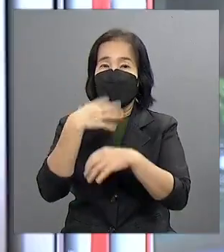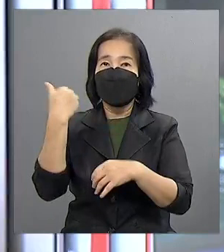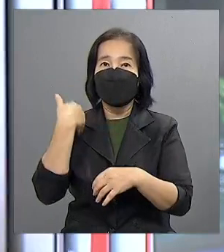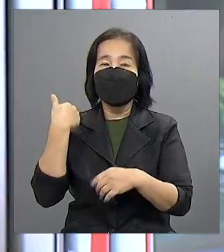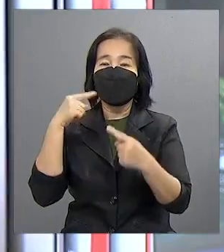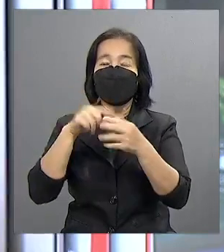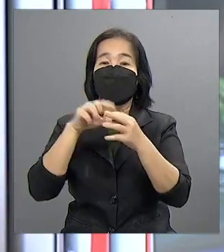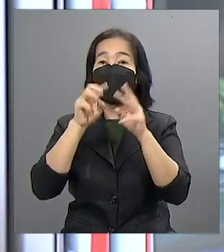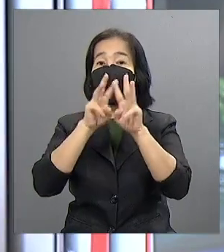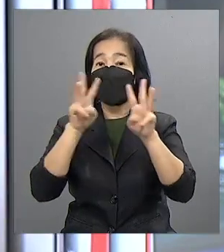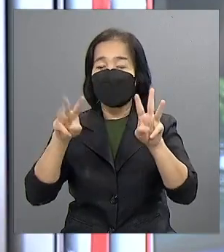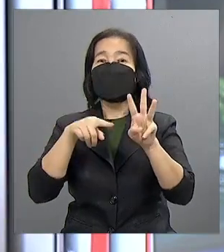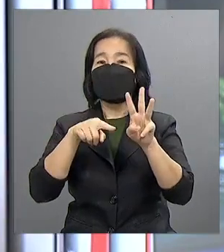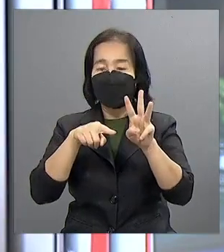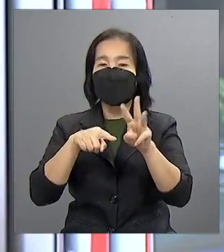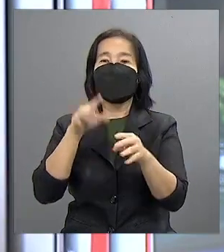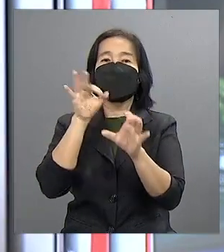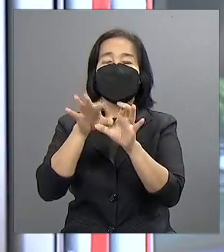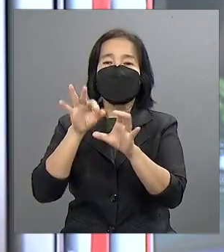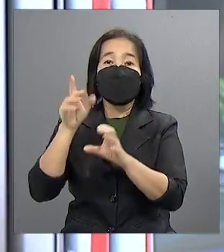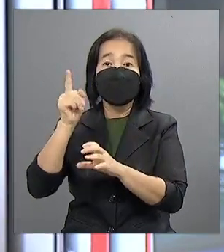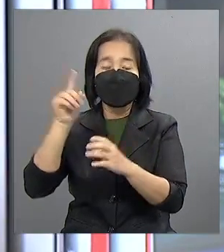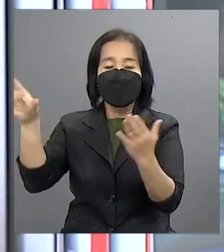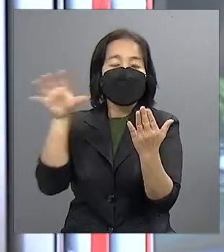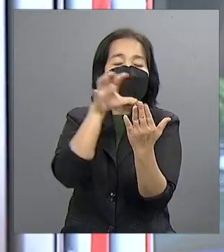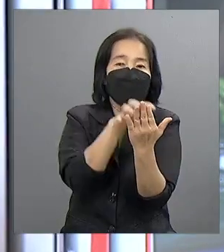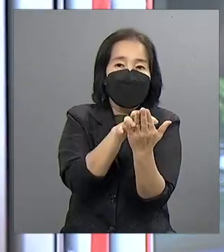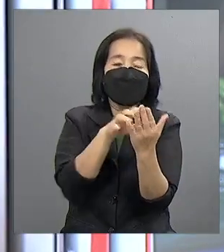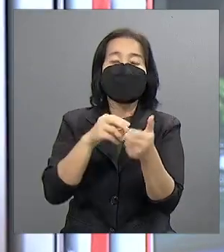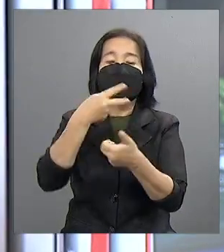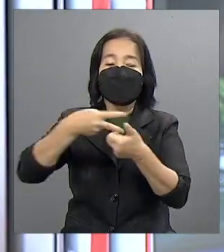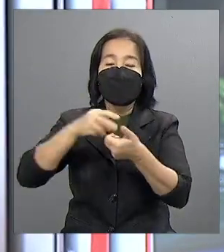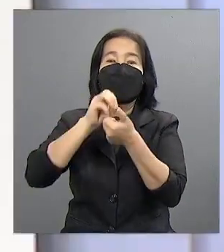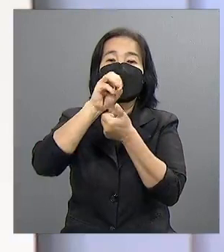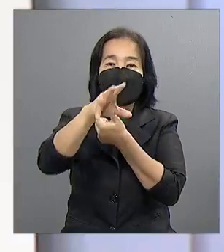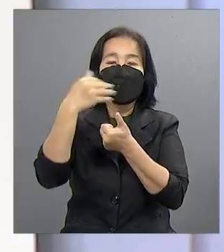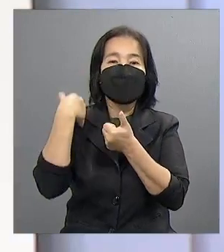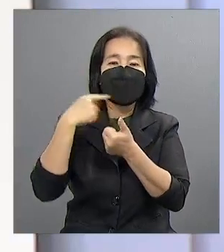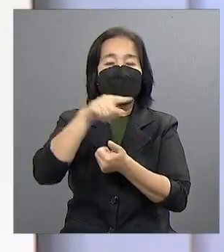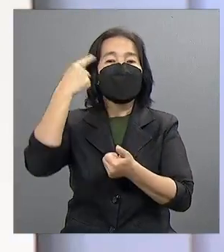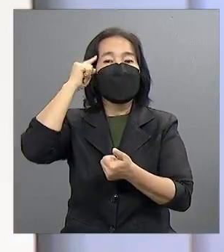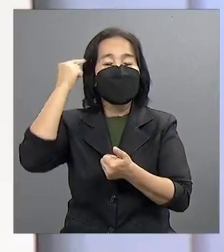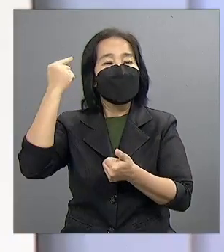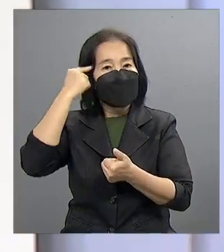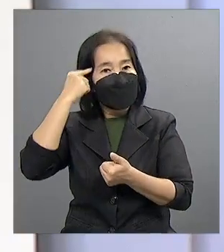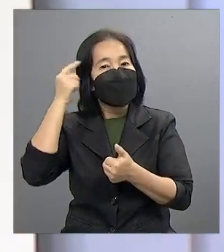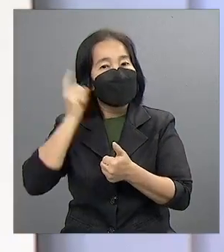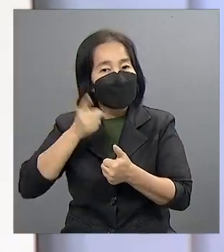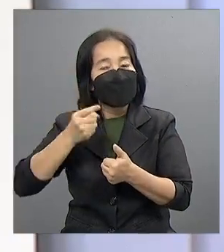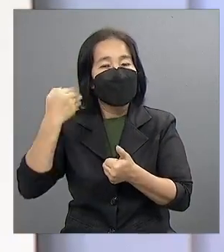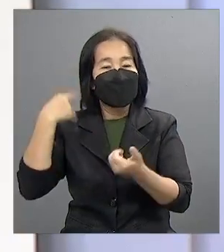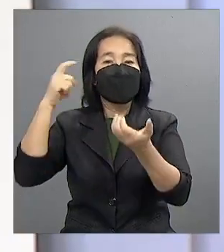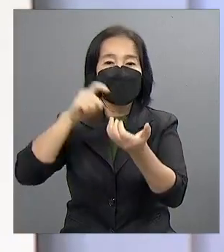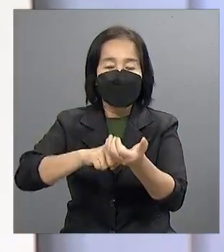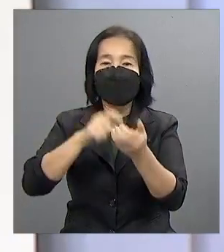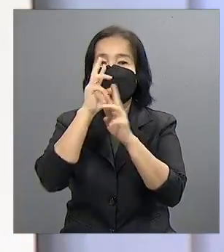ของธนาคารที่มีอยู่จริงๆเนี่ยธนาคารเอกชนธนาคารพาณิชย์เนี่ยเหมือนซะเหมือนจริงเลยน้องป้าง ครับมันเหมือนมากจนกระทั่งที่ว่าเรานึกว่าเป็นธนาคารจริงๆเพราะบาง